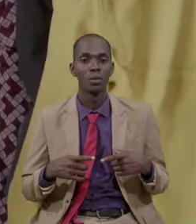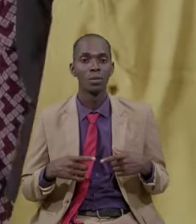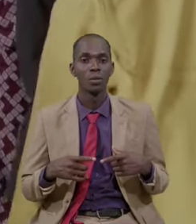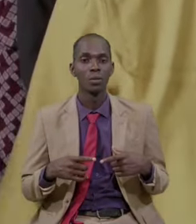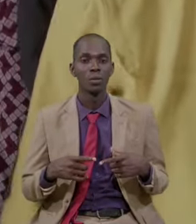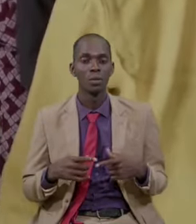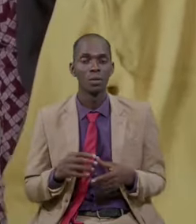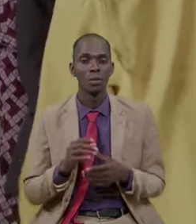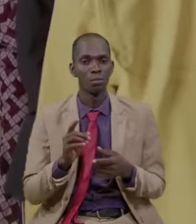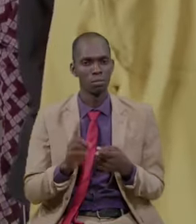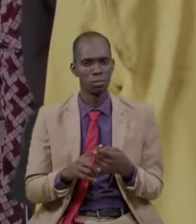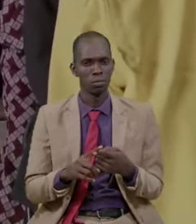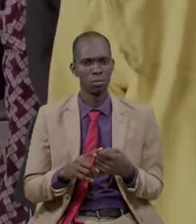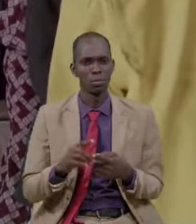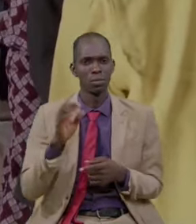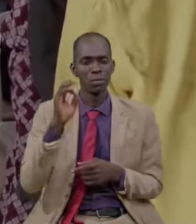Pour prêcher.